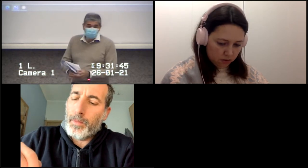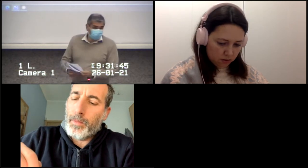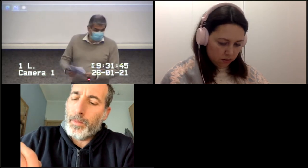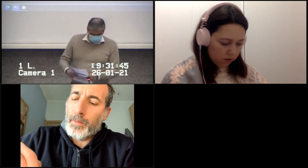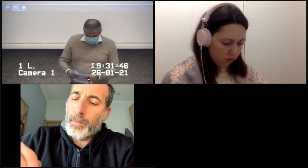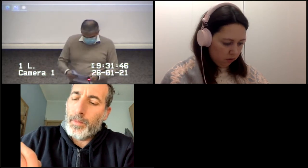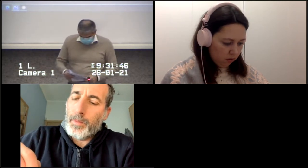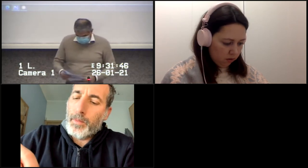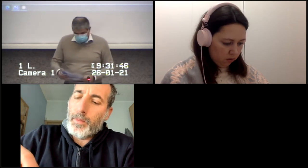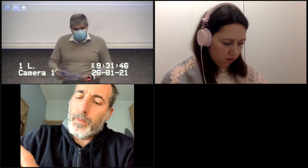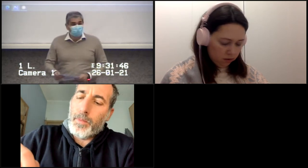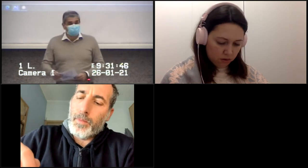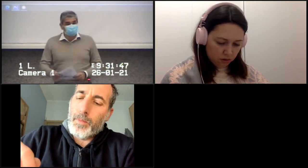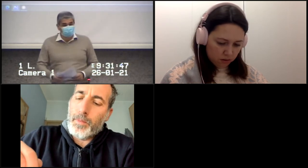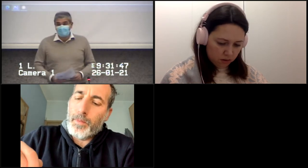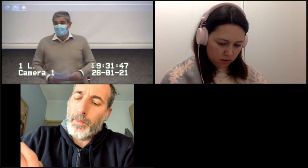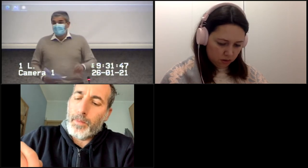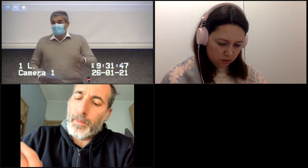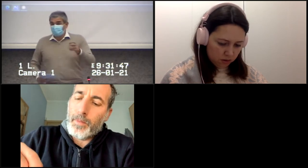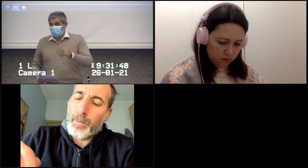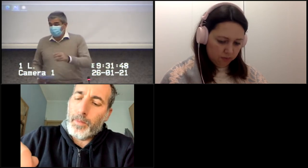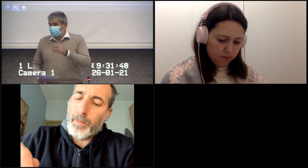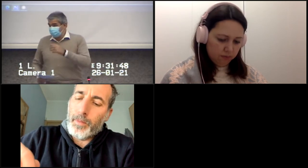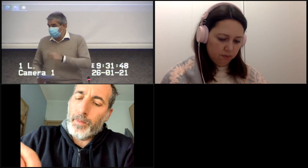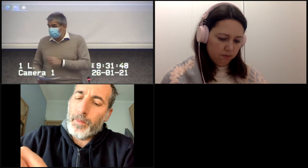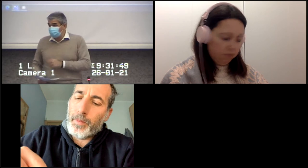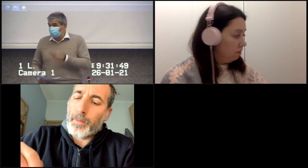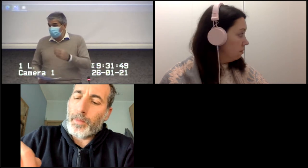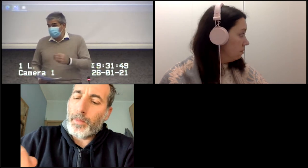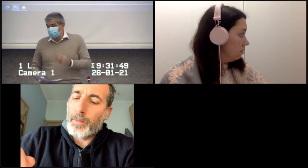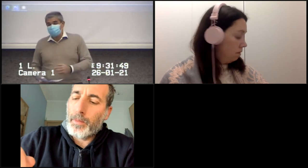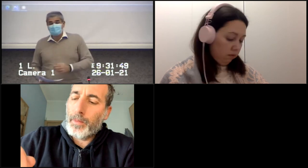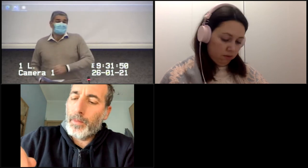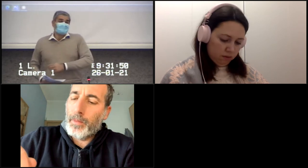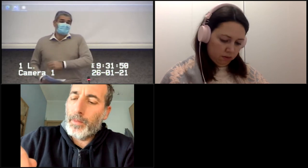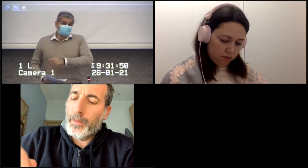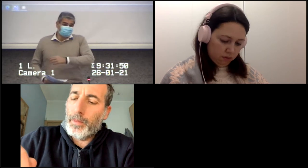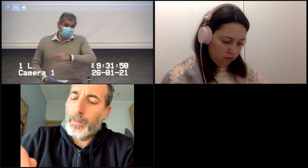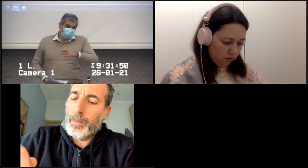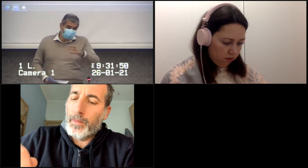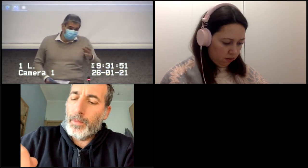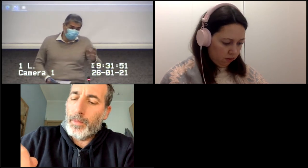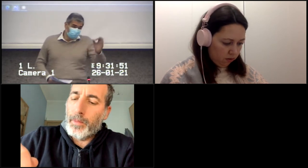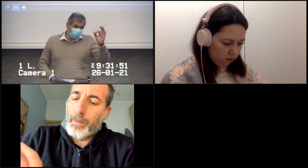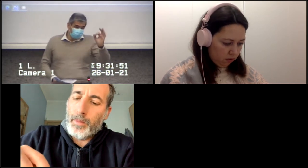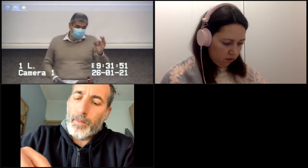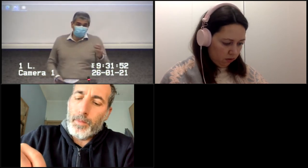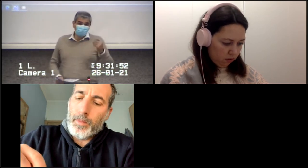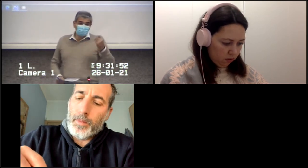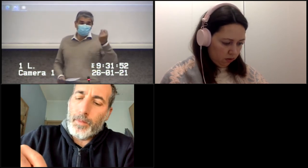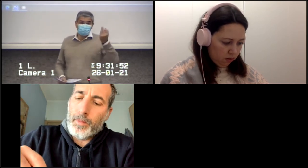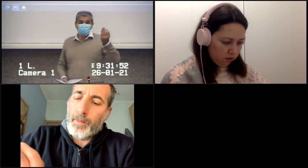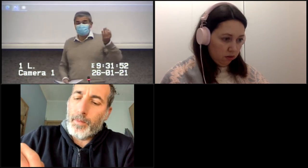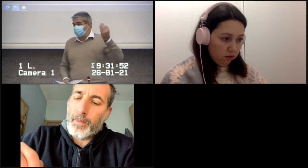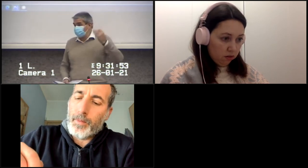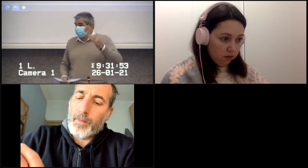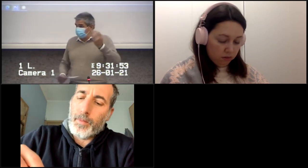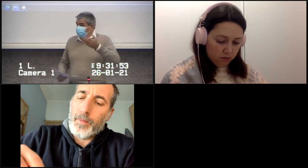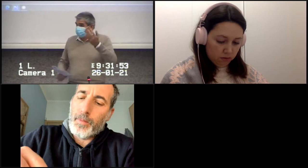oggi al Consiglio Comunale. Cioè la proposta dell'ente è quella di azzerare, portare a zero